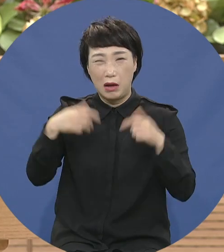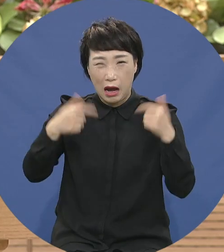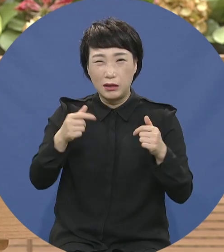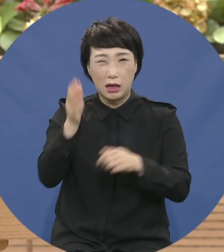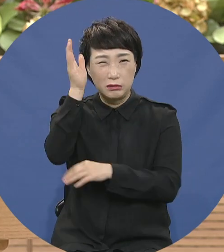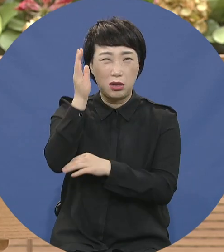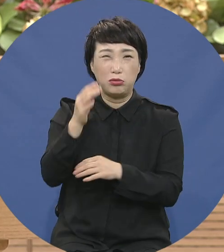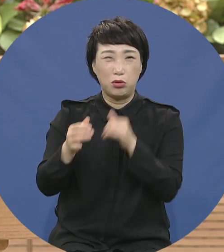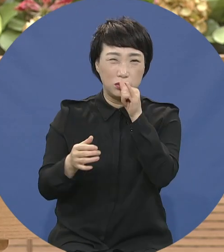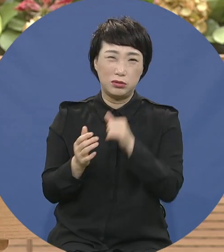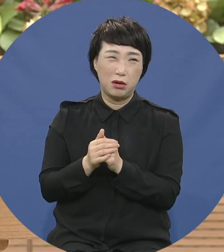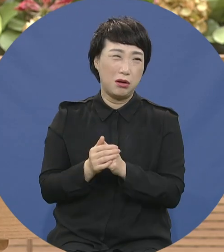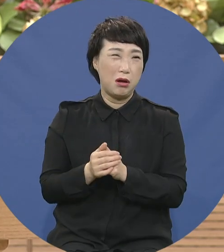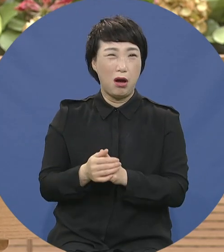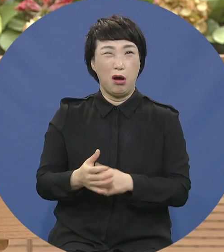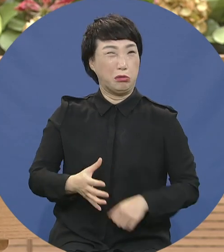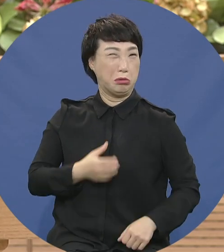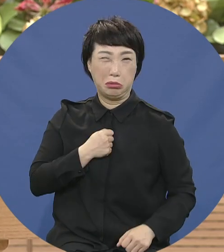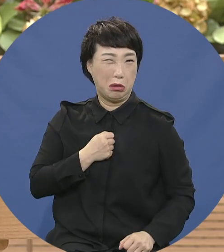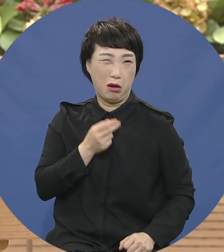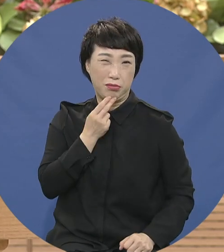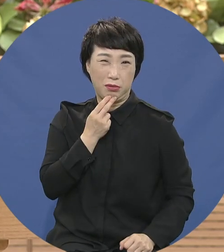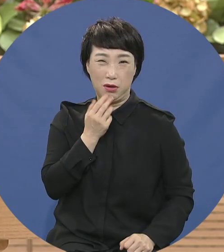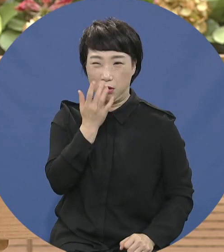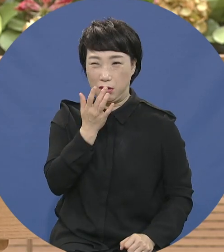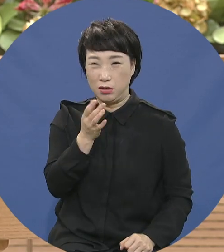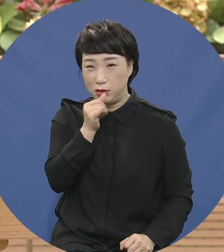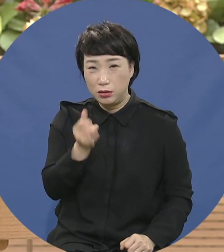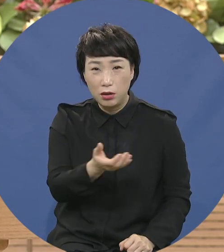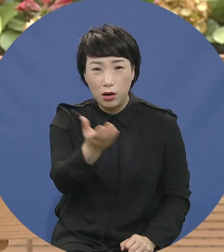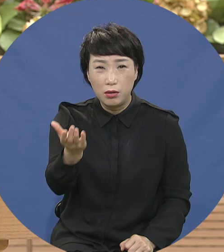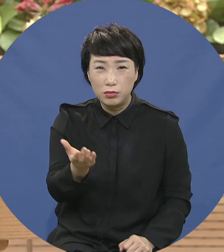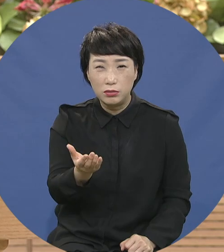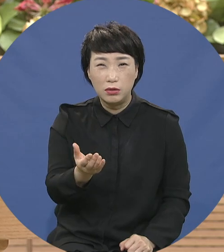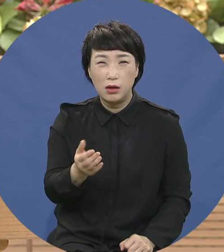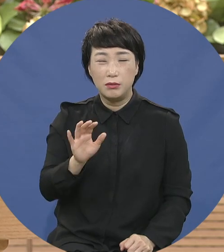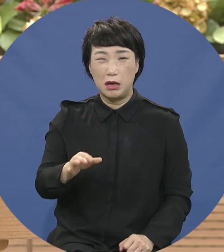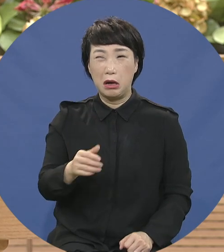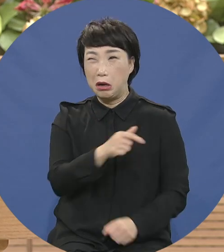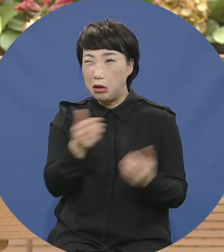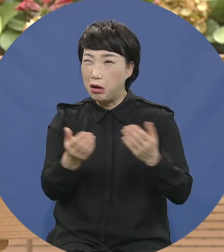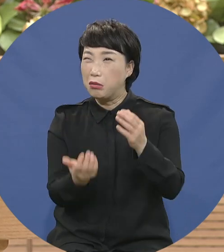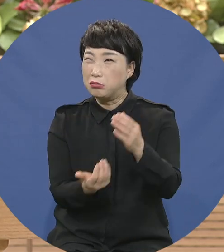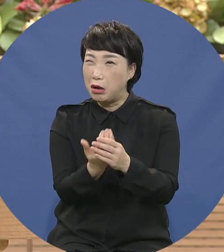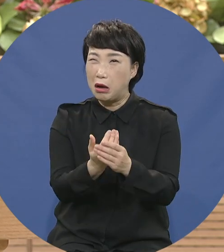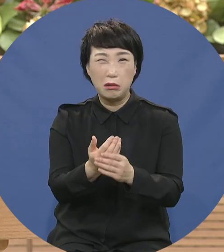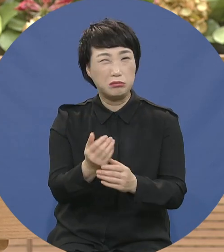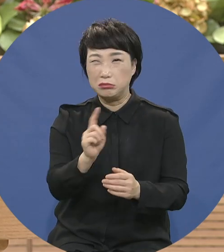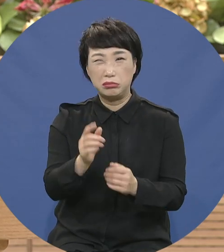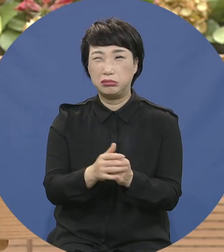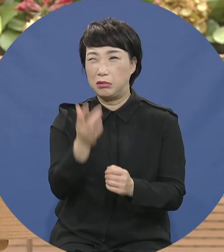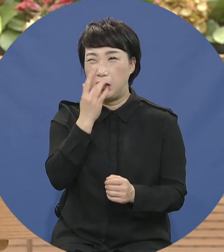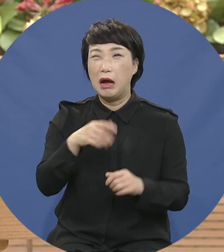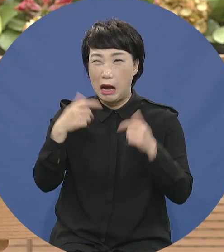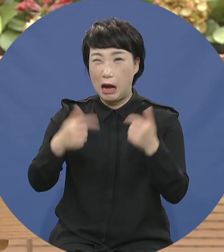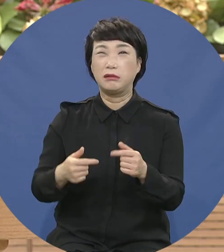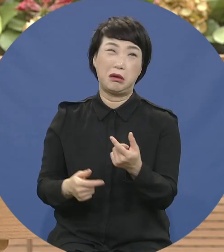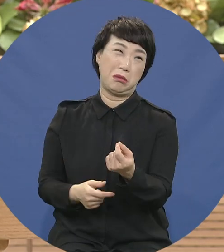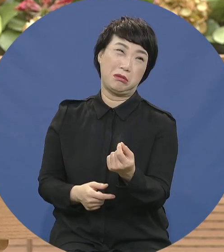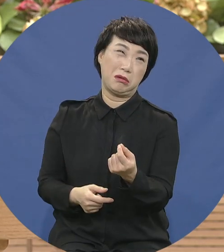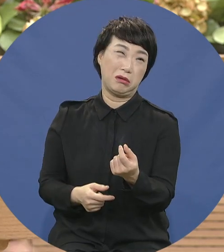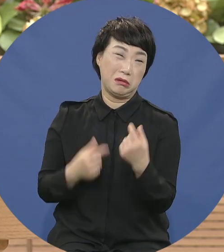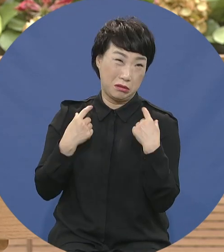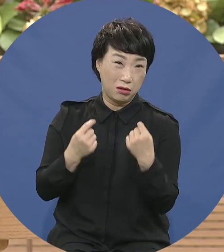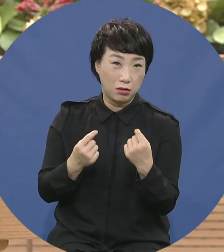듣는 소리야. 별로 충격되는 소리가 아니야. 별로 큰 사건이 아니야. 언제나 그런 거 아니야?